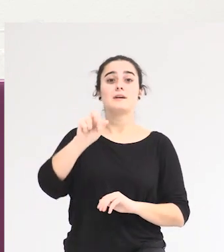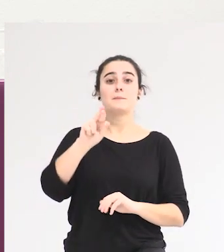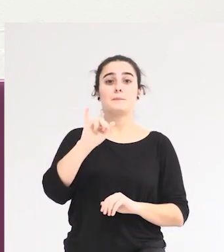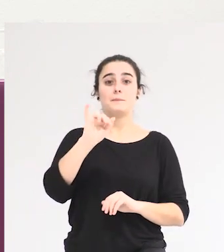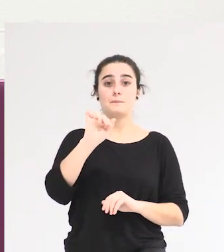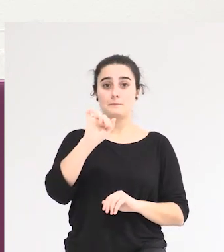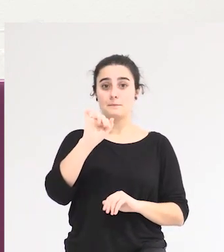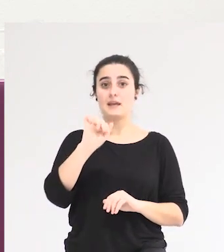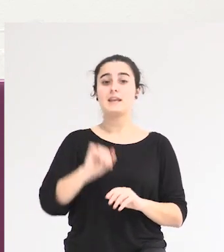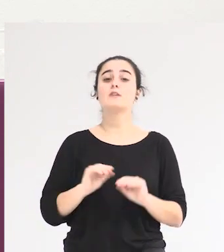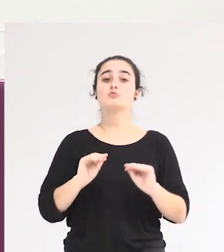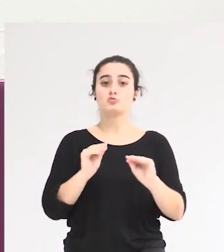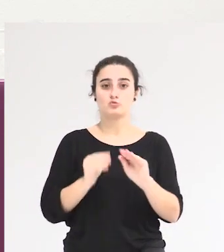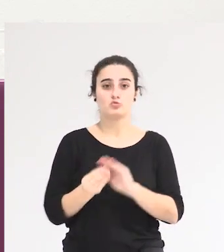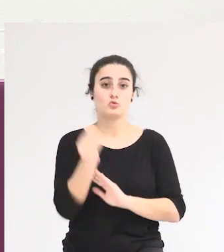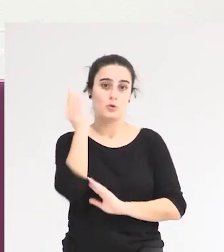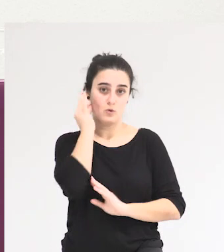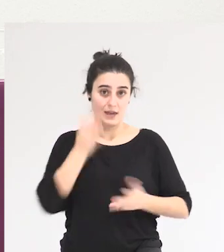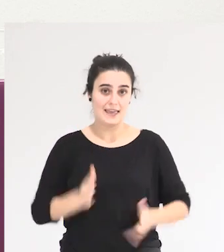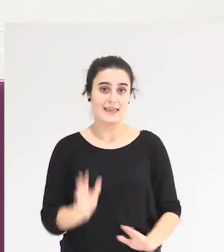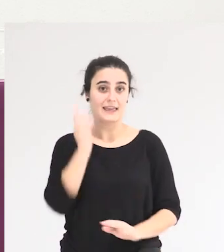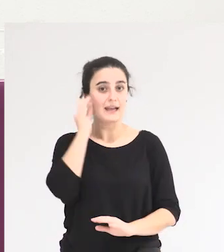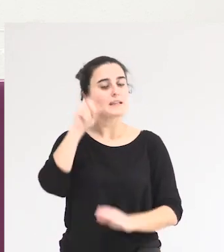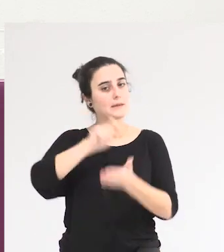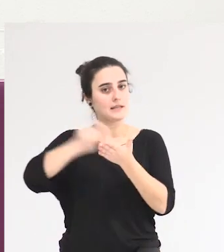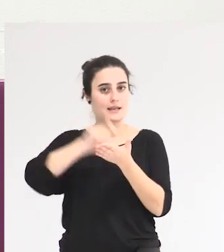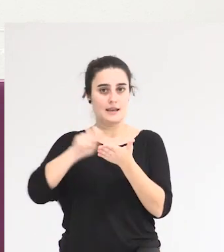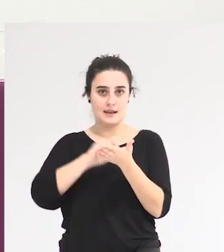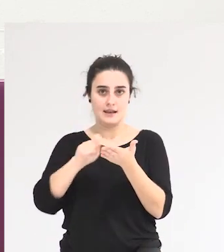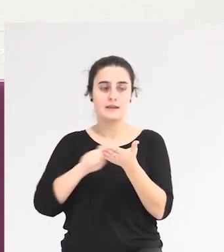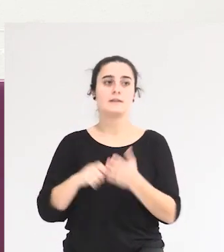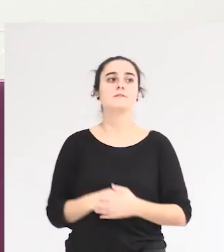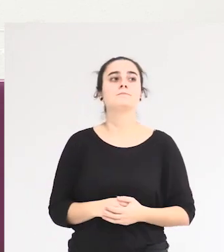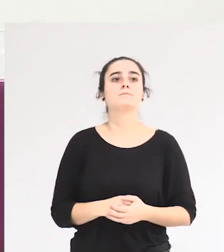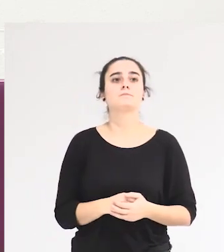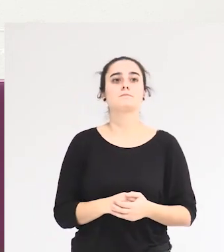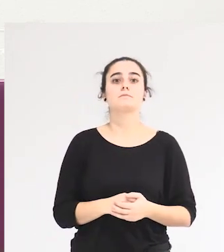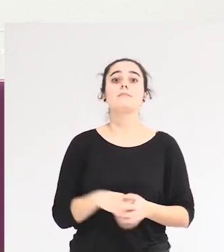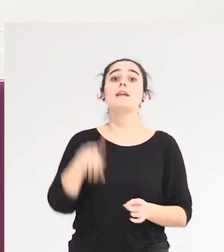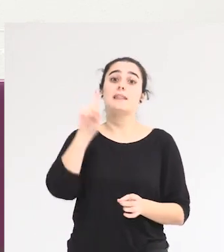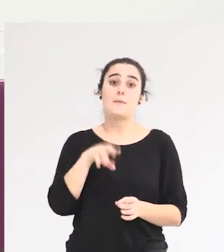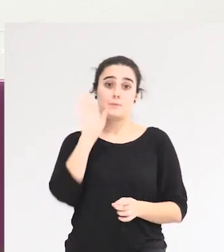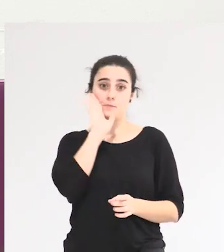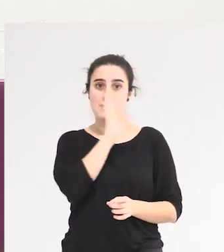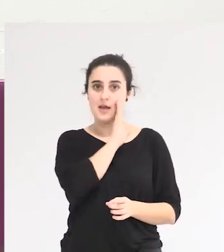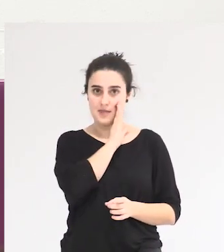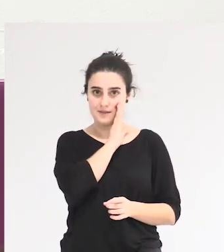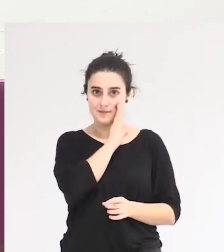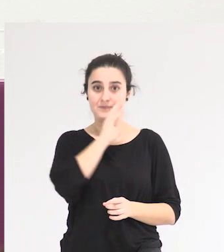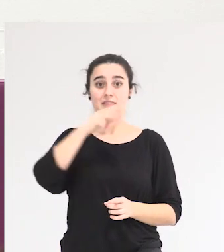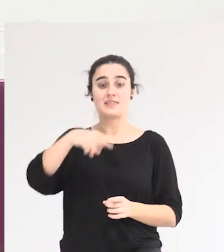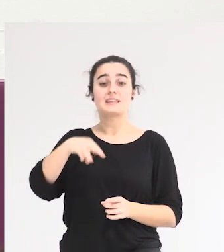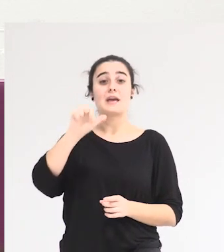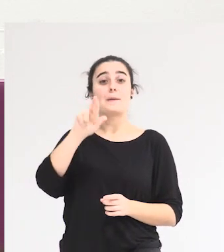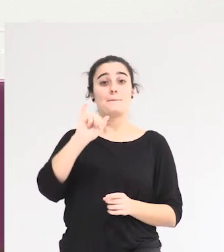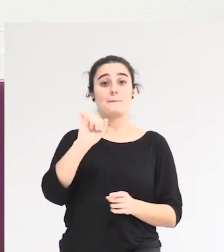Shelley, bai? Bere alaba, bera ere idazlea. Eta bera ere ama, bai? Eta Mary Shelleyren kasuan,